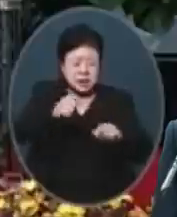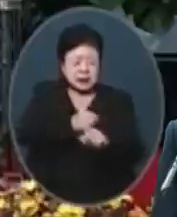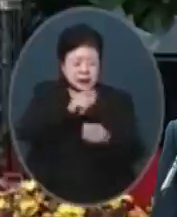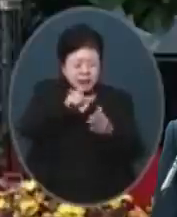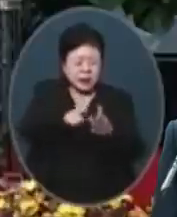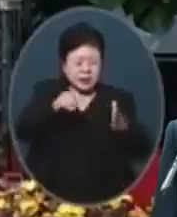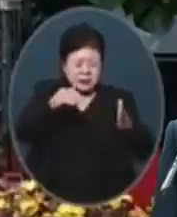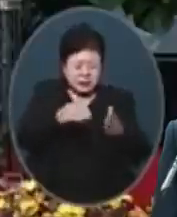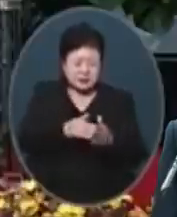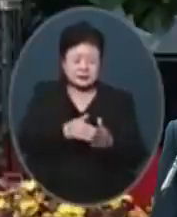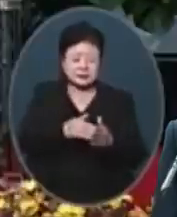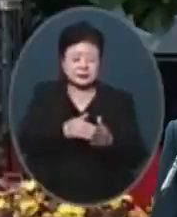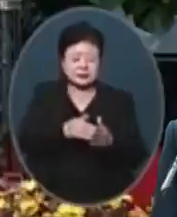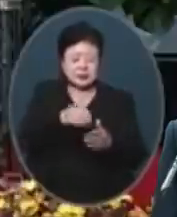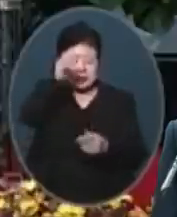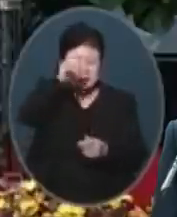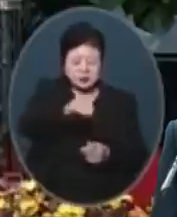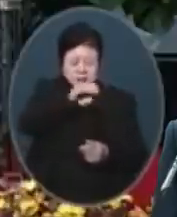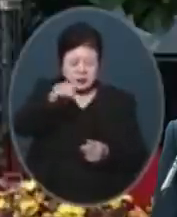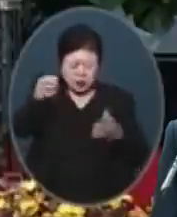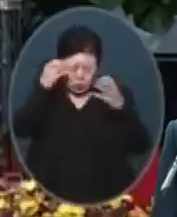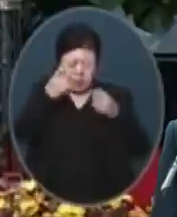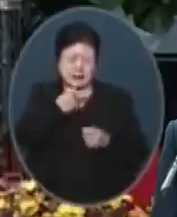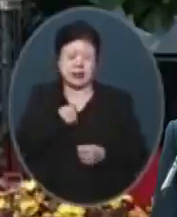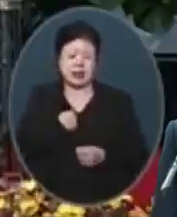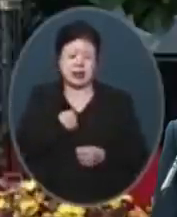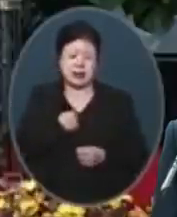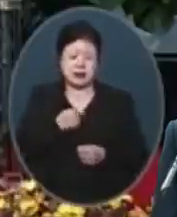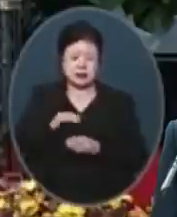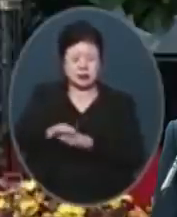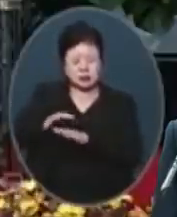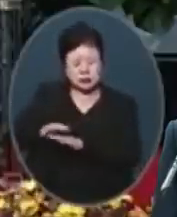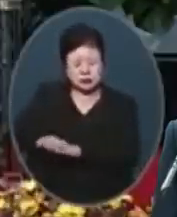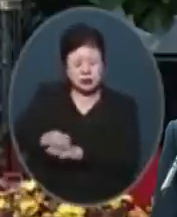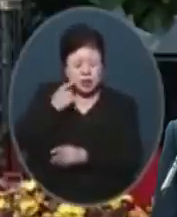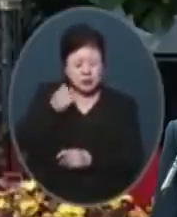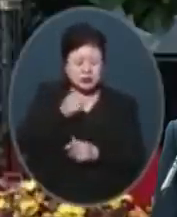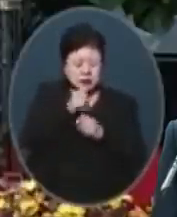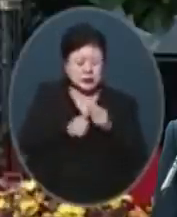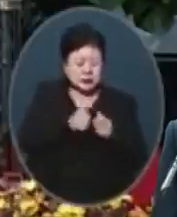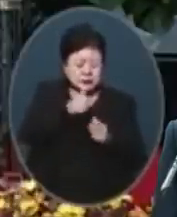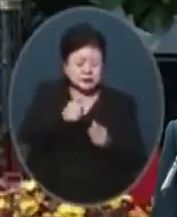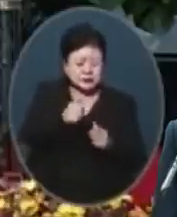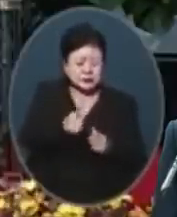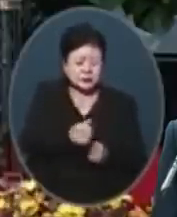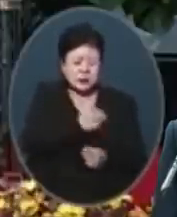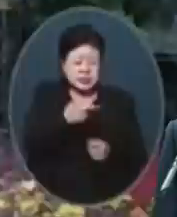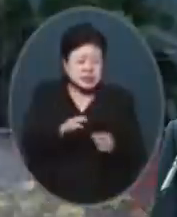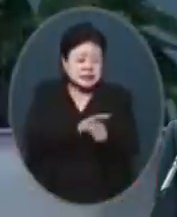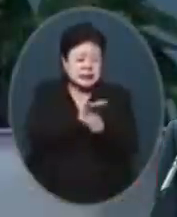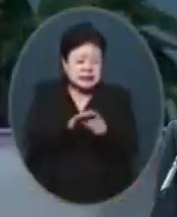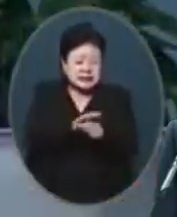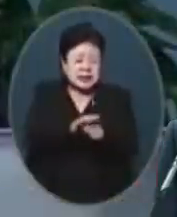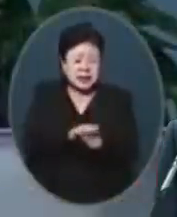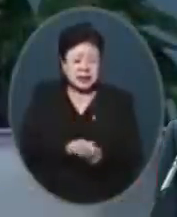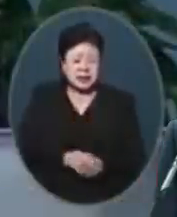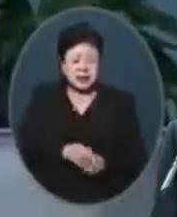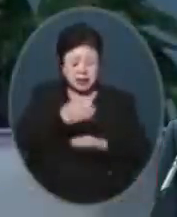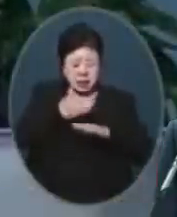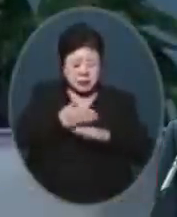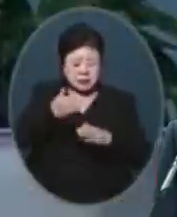때까지 십자가에서 고난당하고 내버려 둔 아버지 하나님, 너무나 그 사랑에 크고